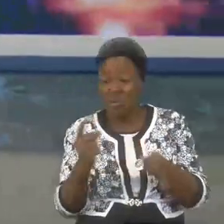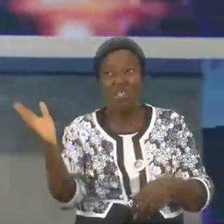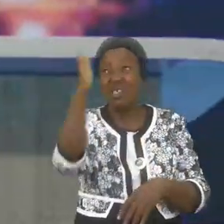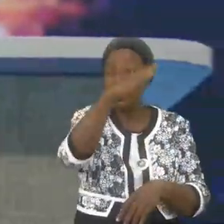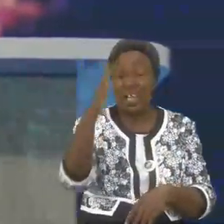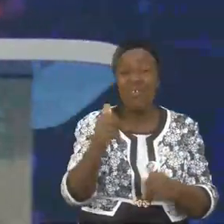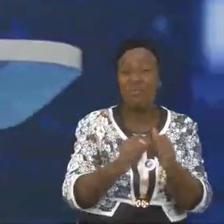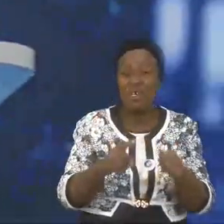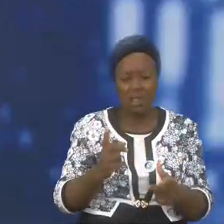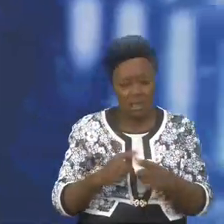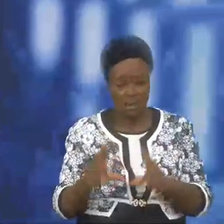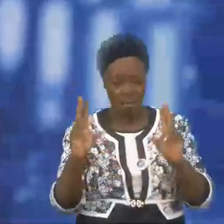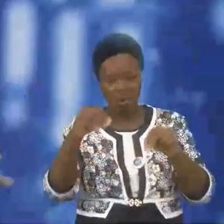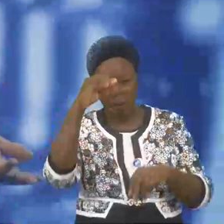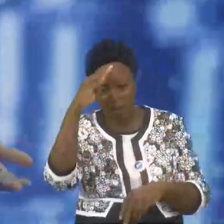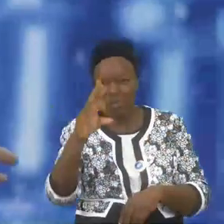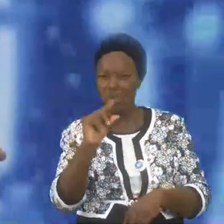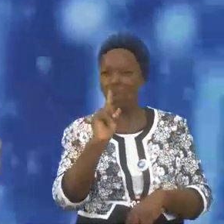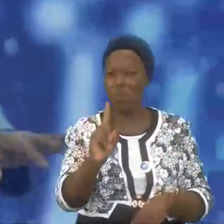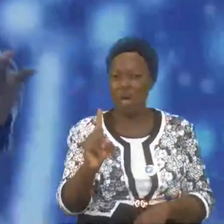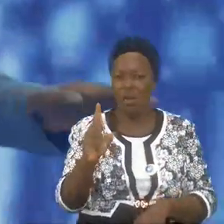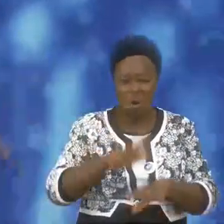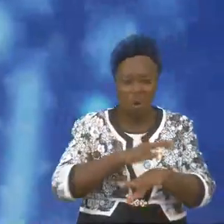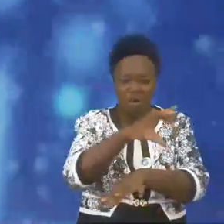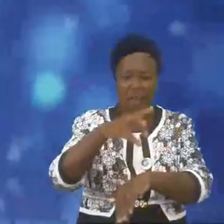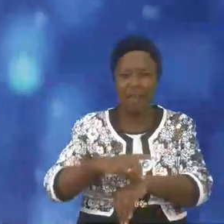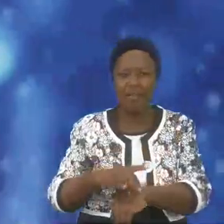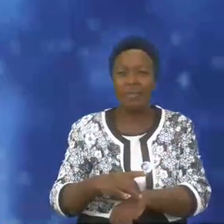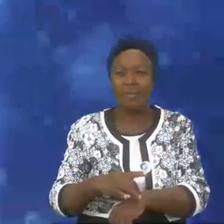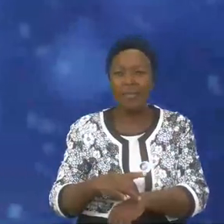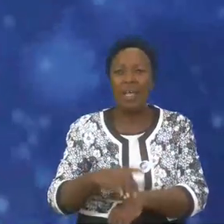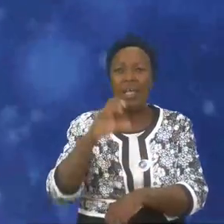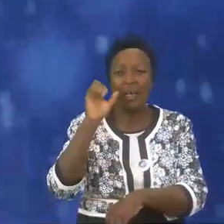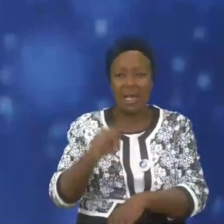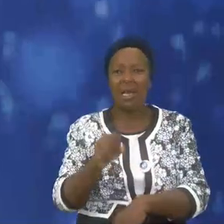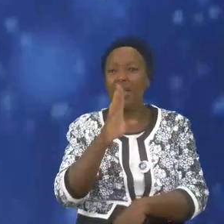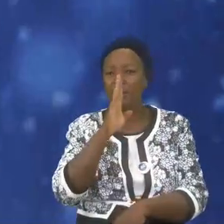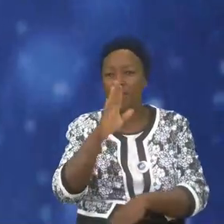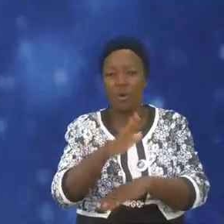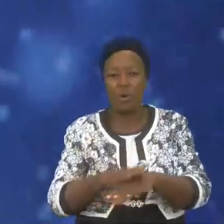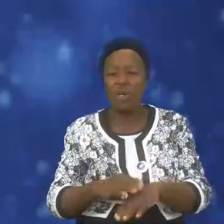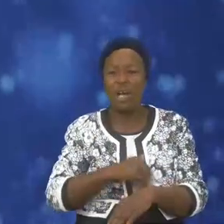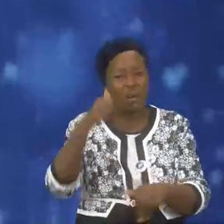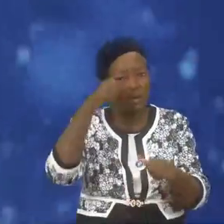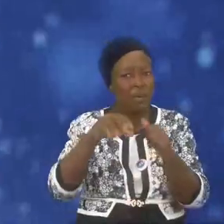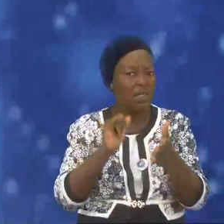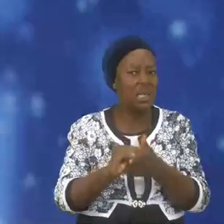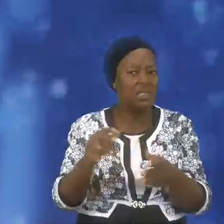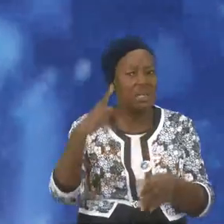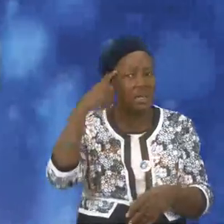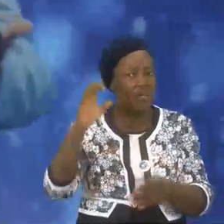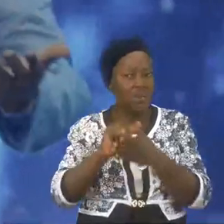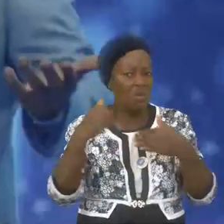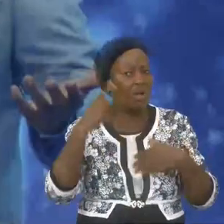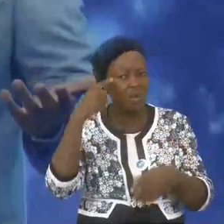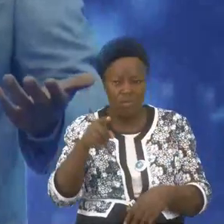ont dit, aucun homme, aucune personne sur terre ne peut rappeler un rêve que tu